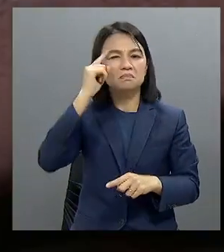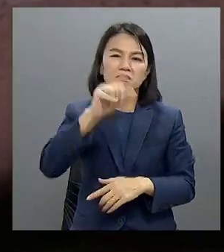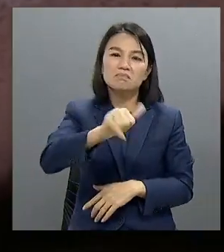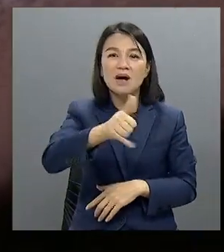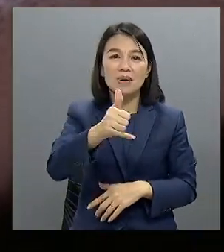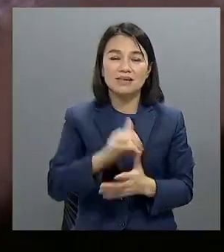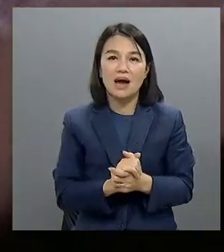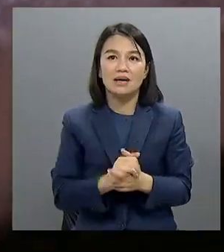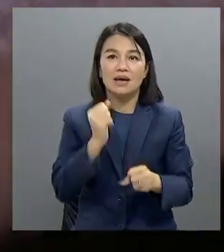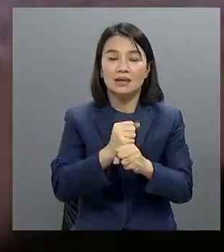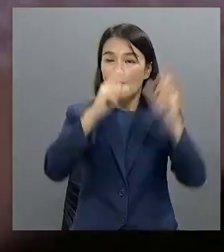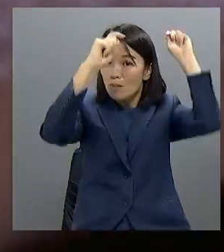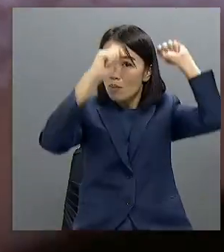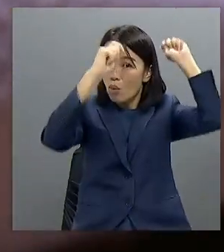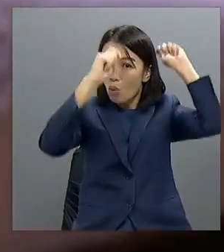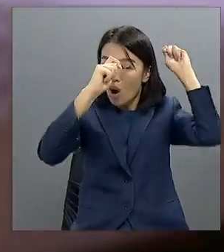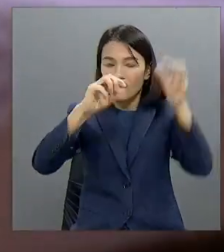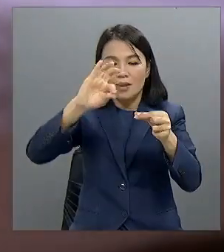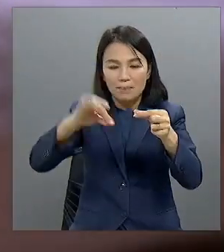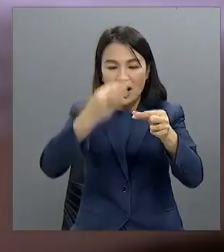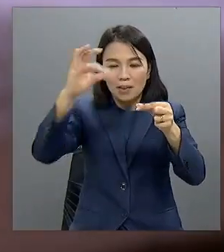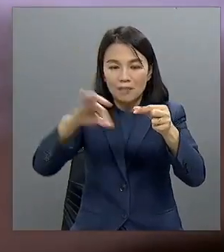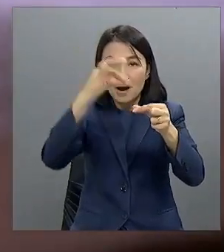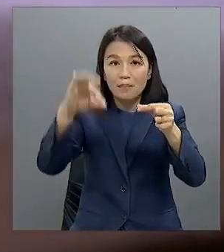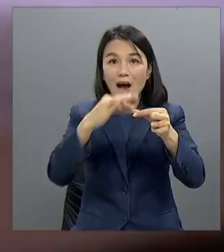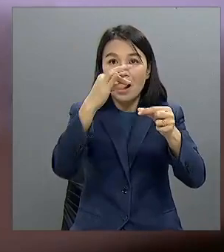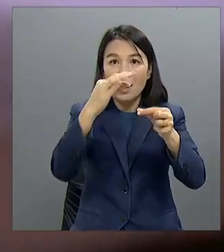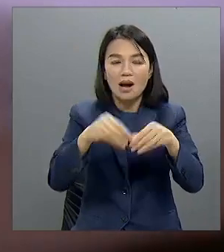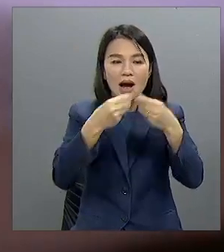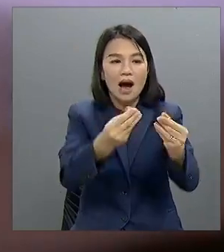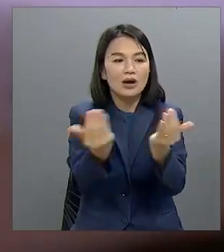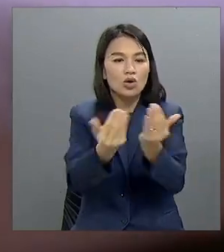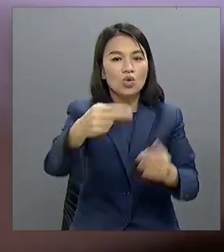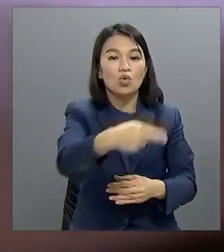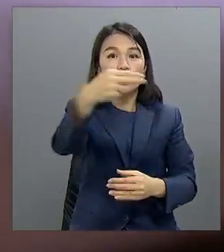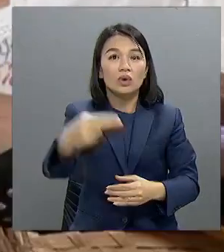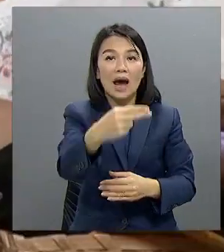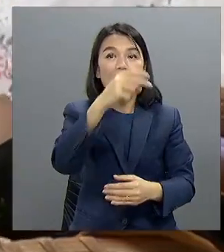กก่อนชิ้นแรกเลยก็คือปักให้ลูกๆหลานๆอะไรเงี้ยค่ะ